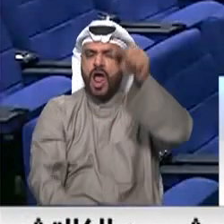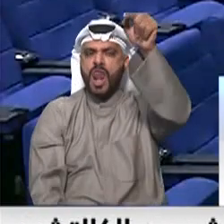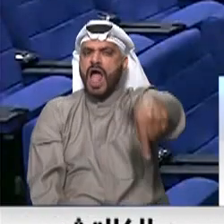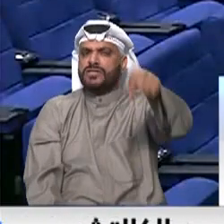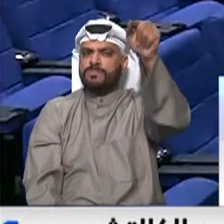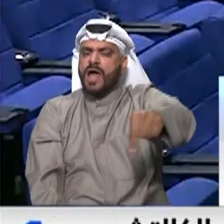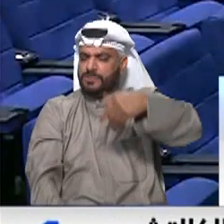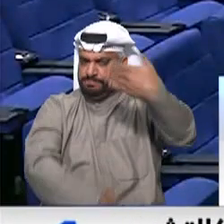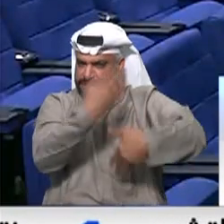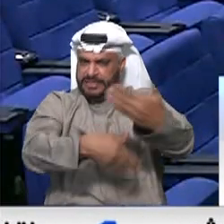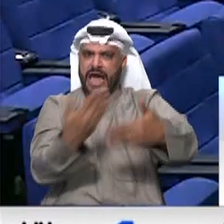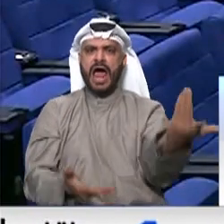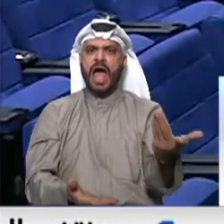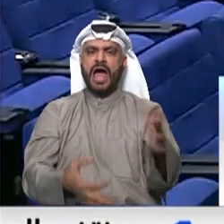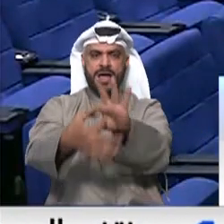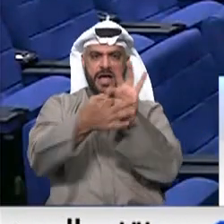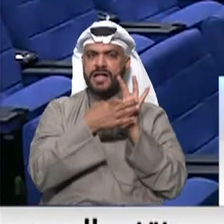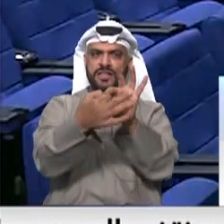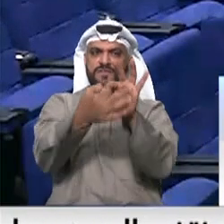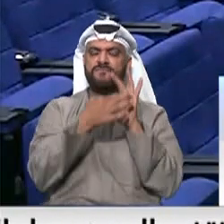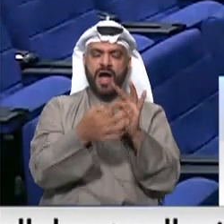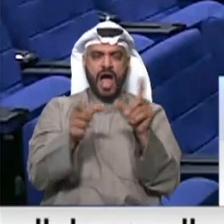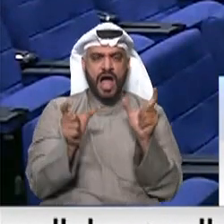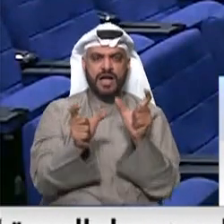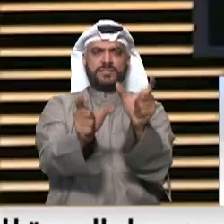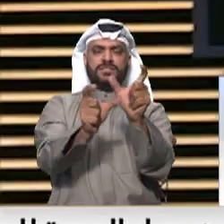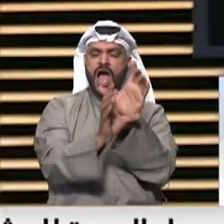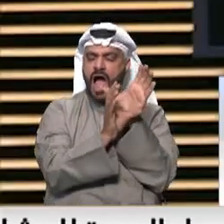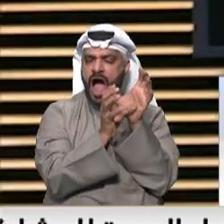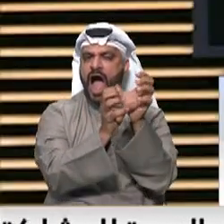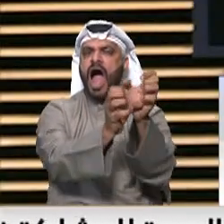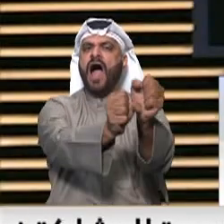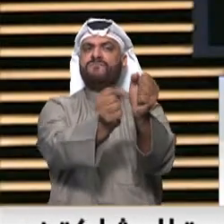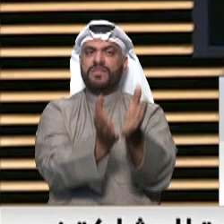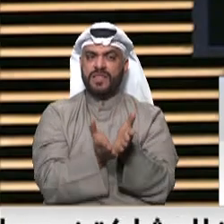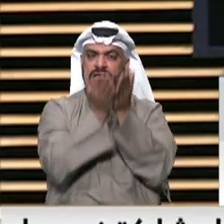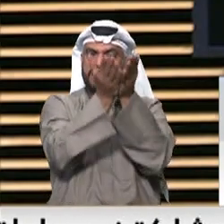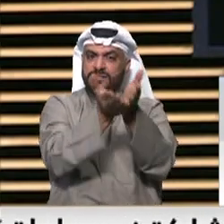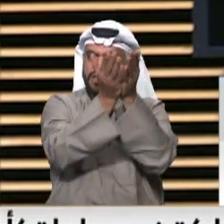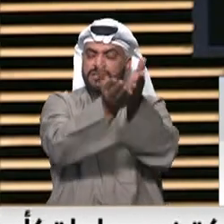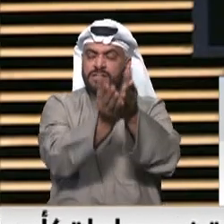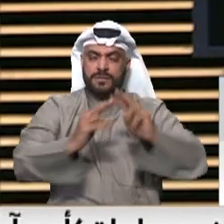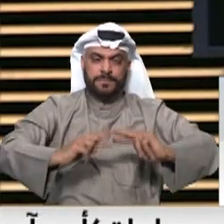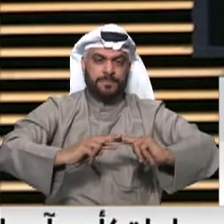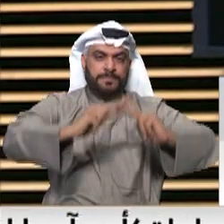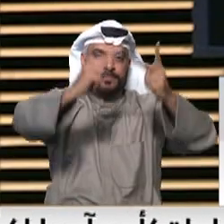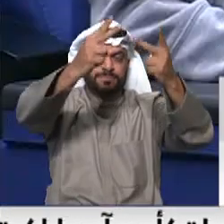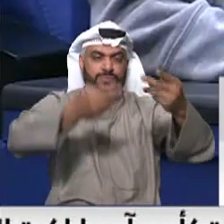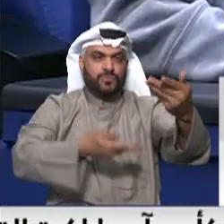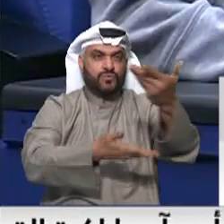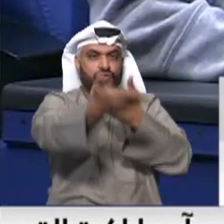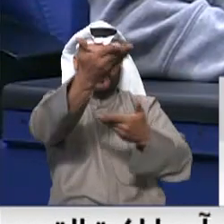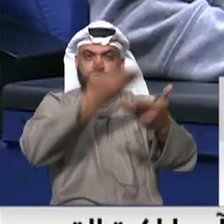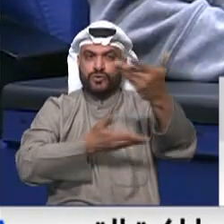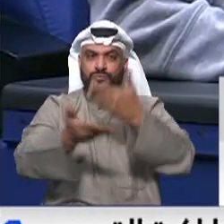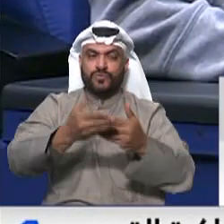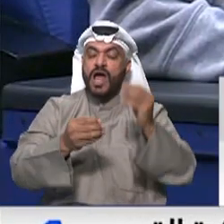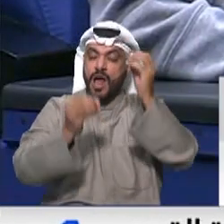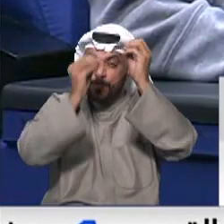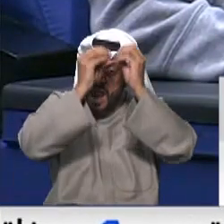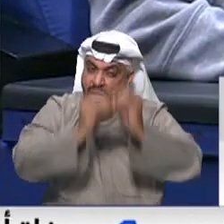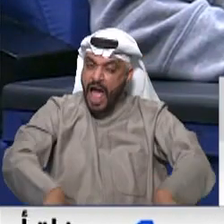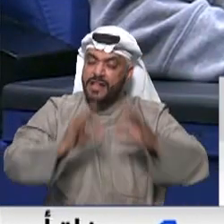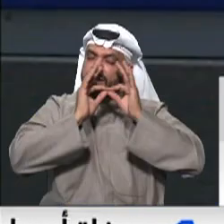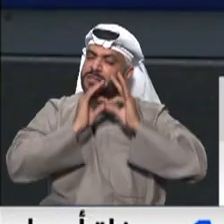أجل التوصل إلى اتفاق شامل والخروج برؤية سياسية يمكنها فتح الأفق لحل مستدام